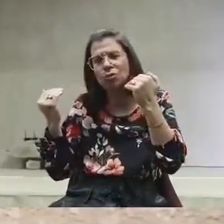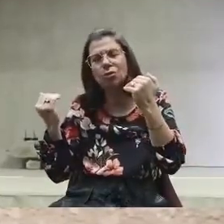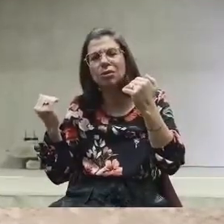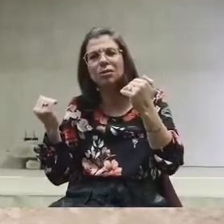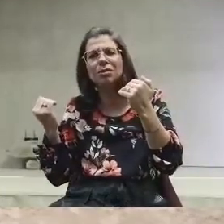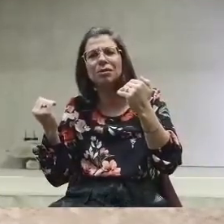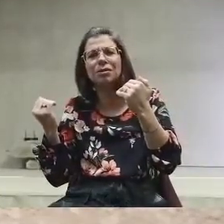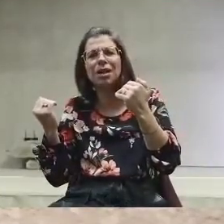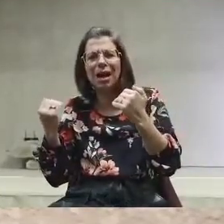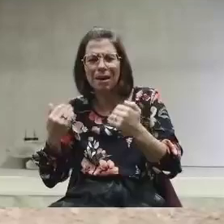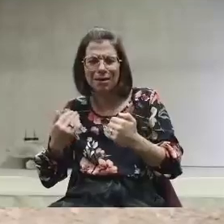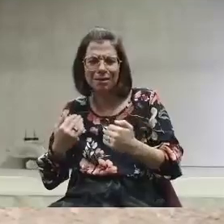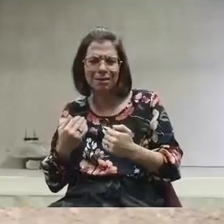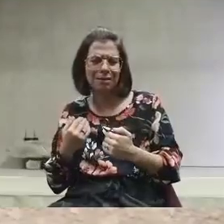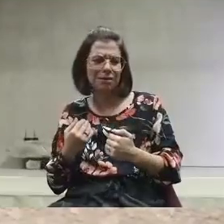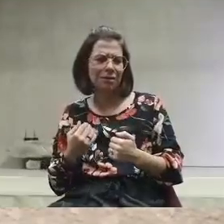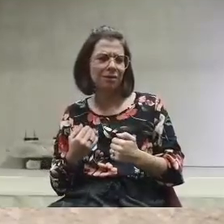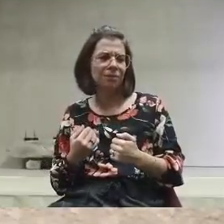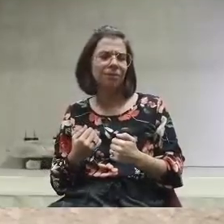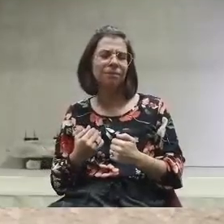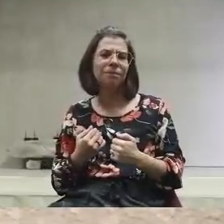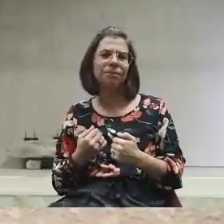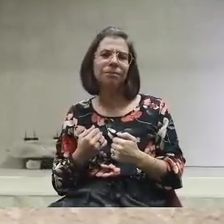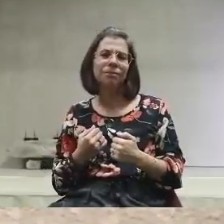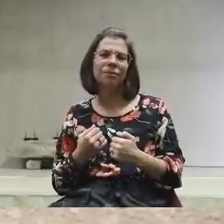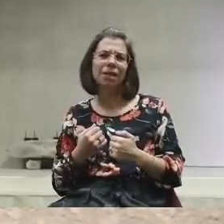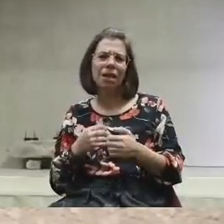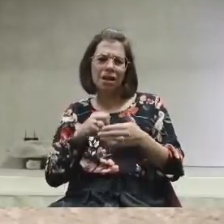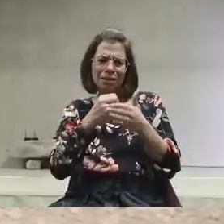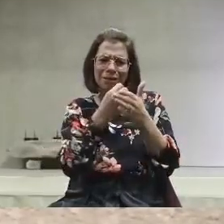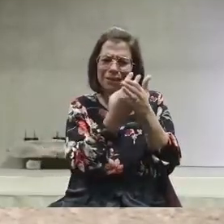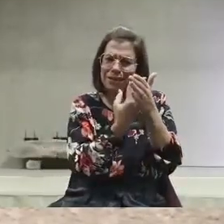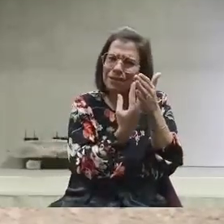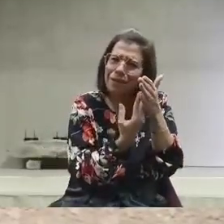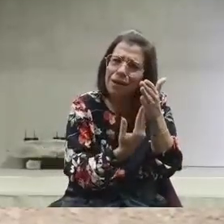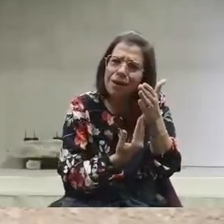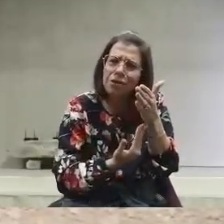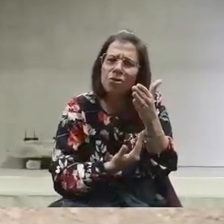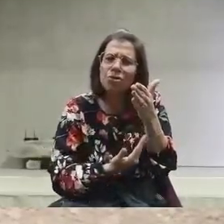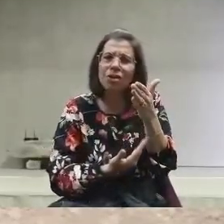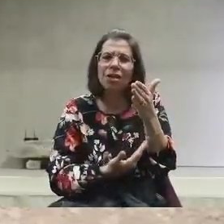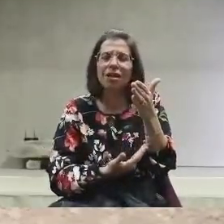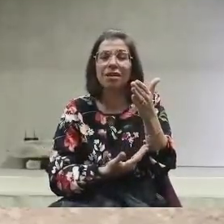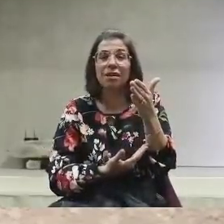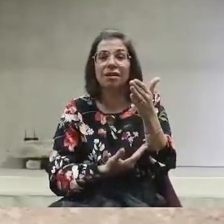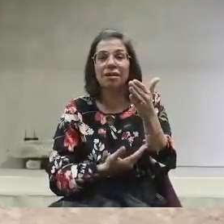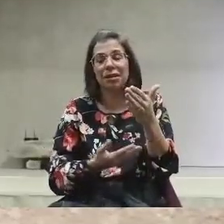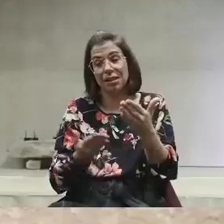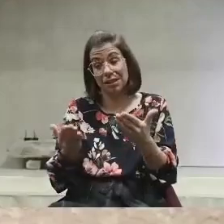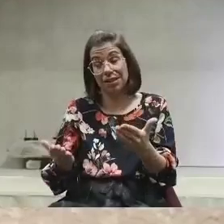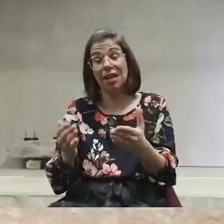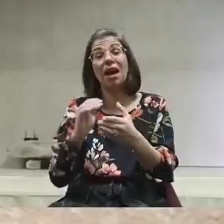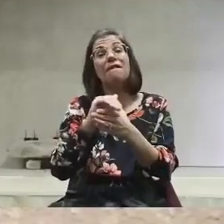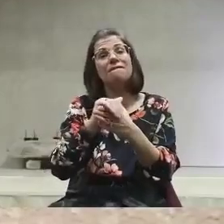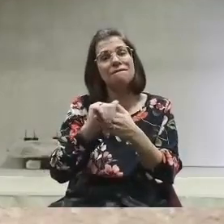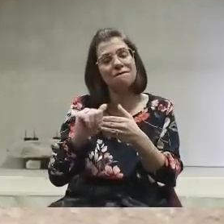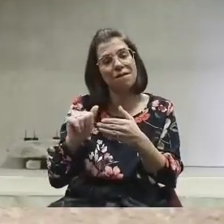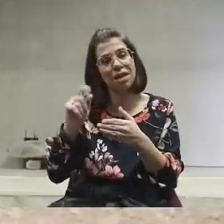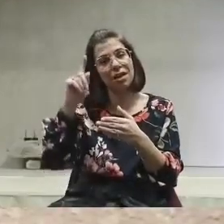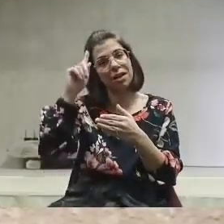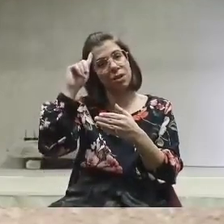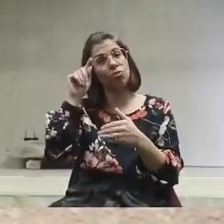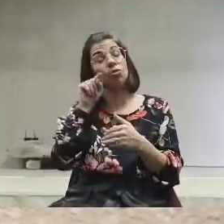la maltraitance, couronné d'épines, et son sang a été versé, et il l'a fait pour toi.